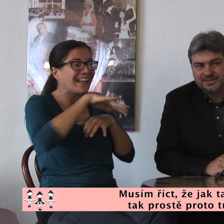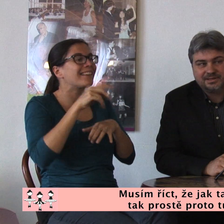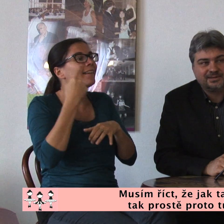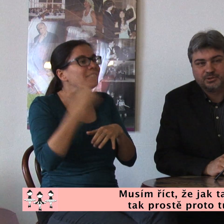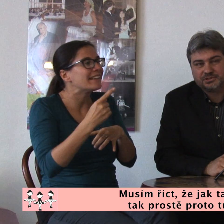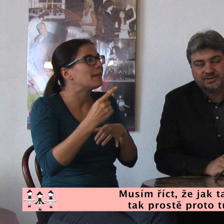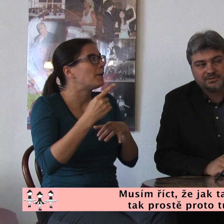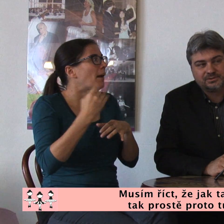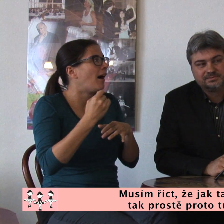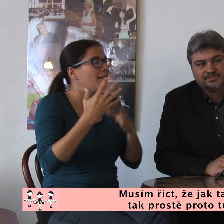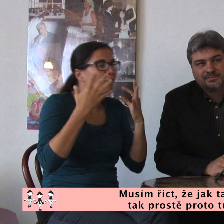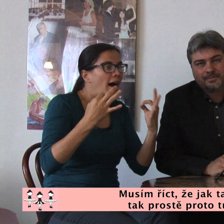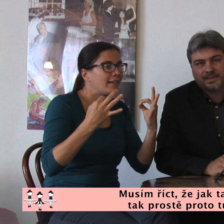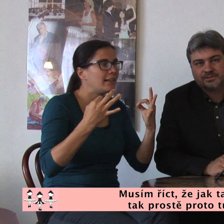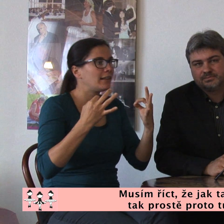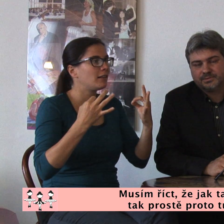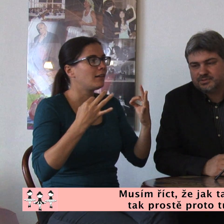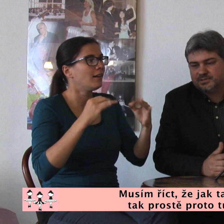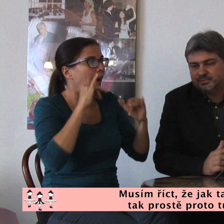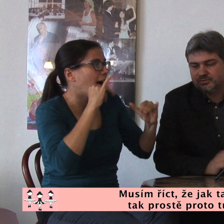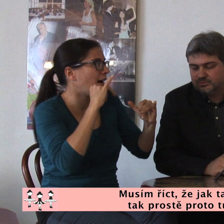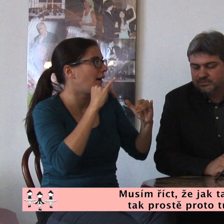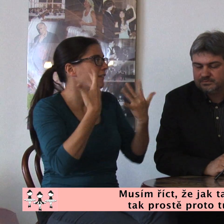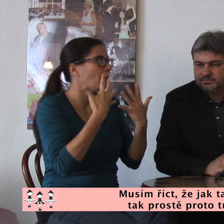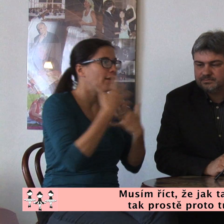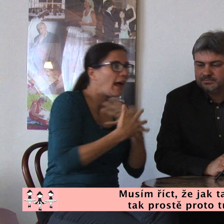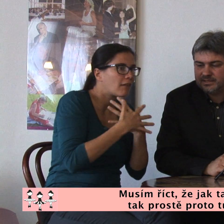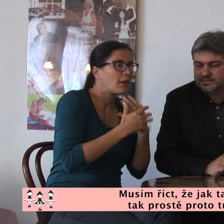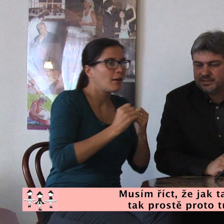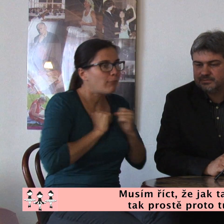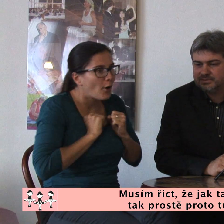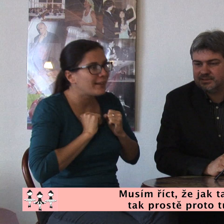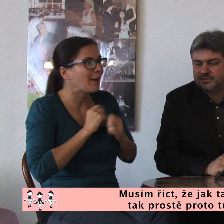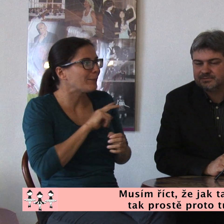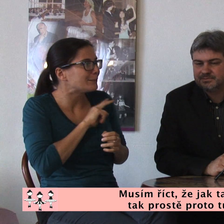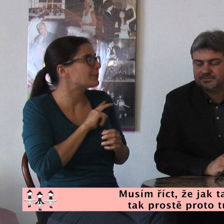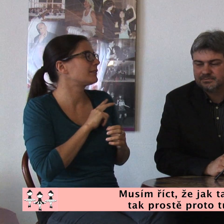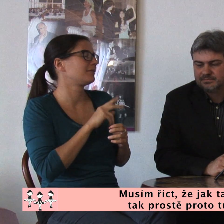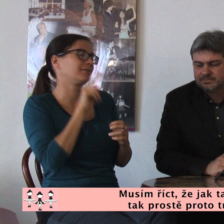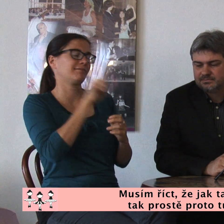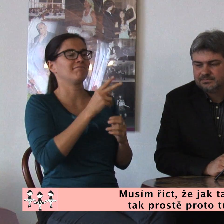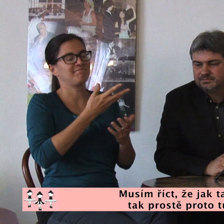tam fandili a prožívali to Tak prostě proto tu práci Práci má smysl dělat